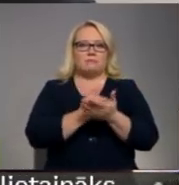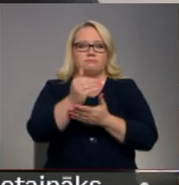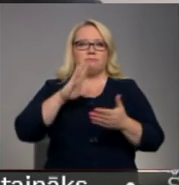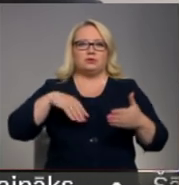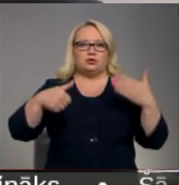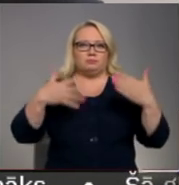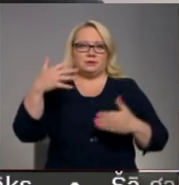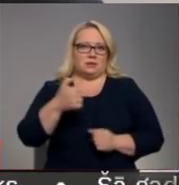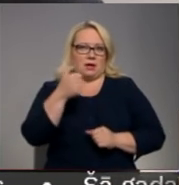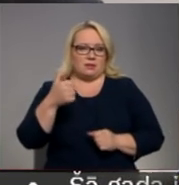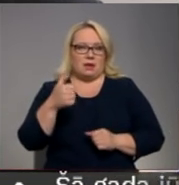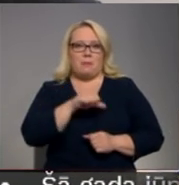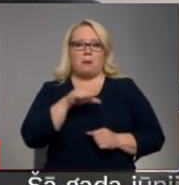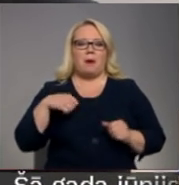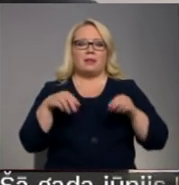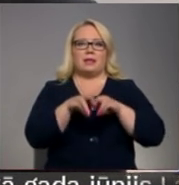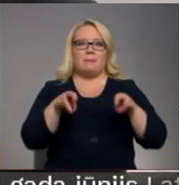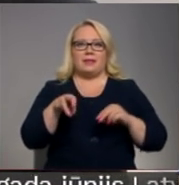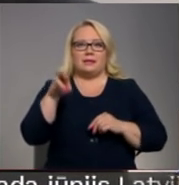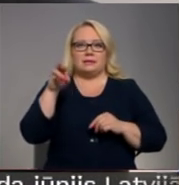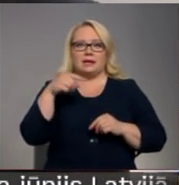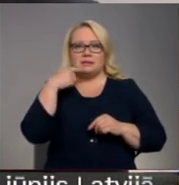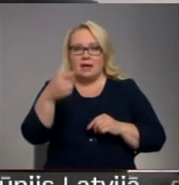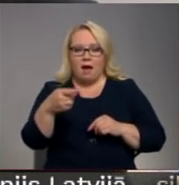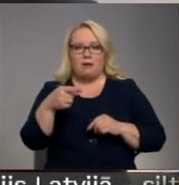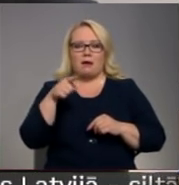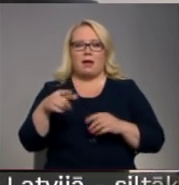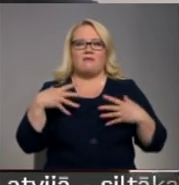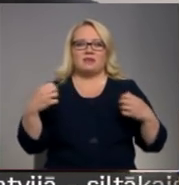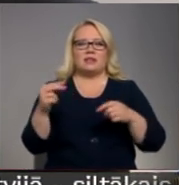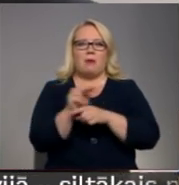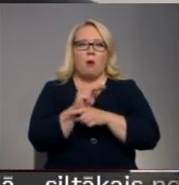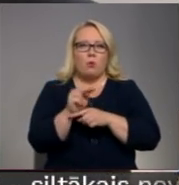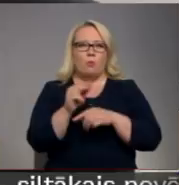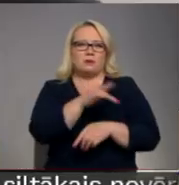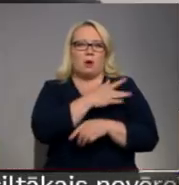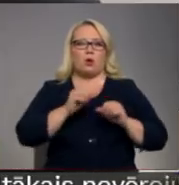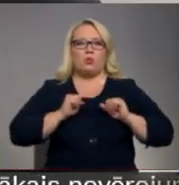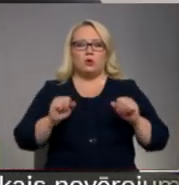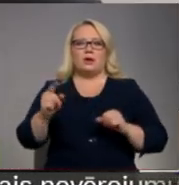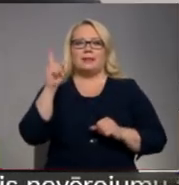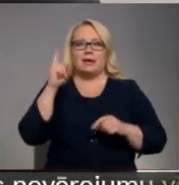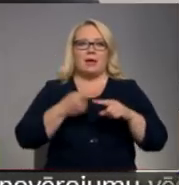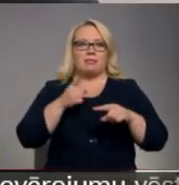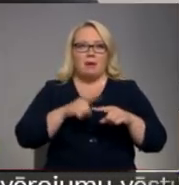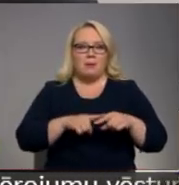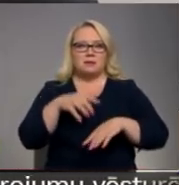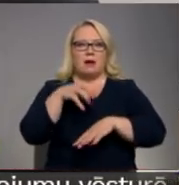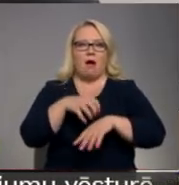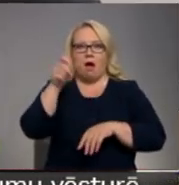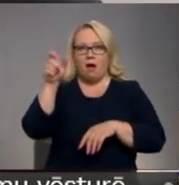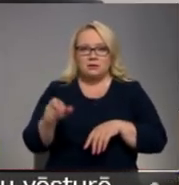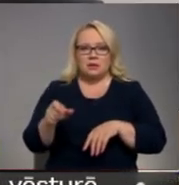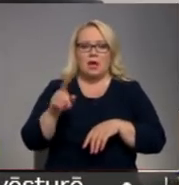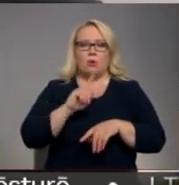sasniegšanas. Arī pati ministrija atzīst, ka daudzās jomās mēs veselības aprūpes pakalpojumus nodrošinām tikai tāpēc, ka šie tie ārsti, kas